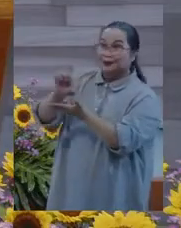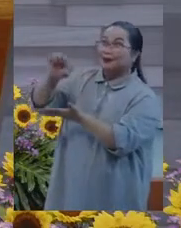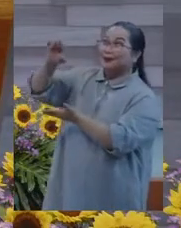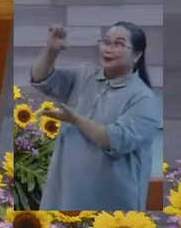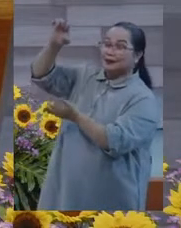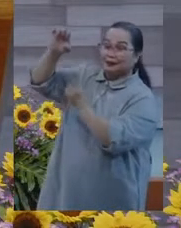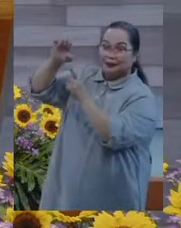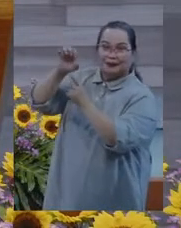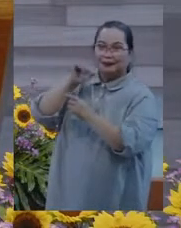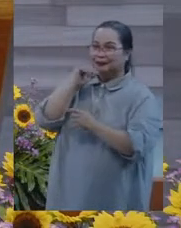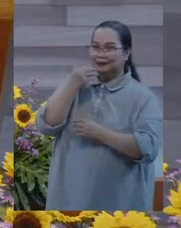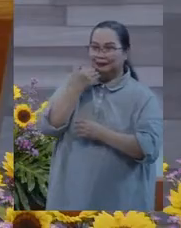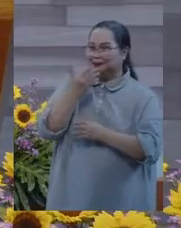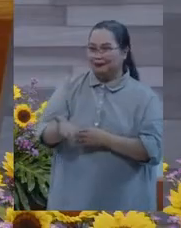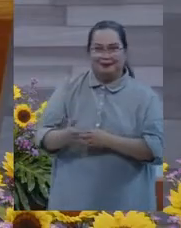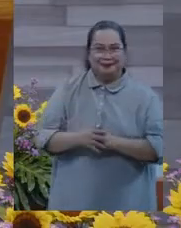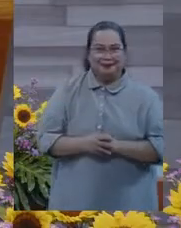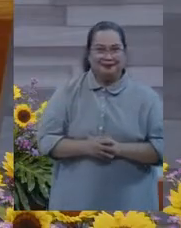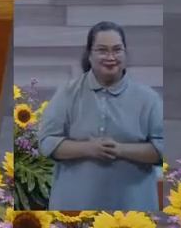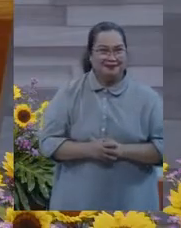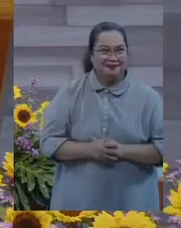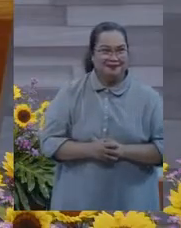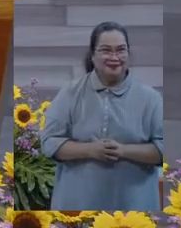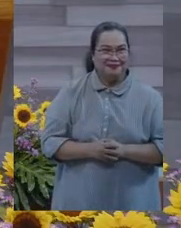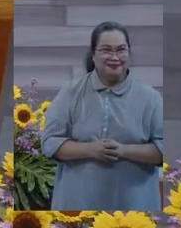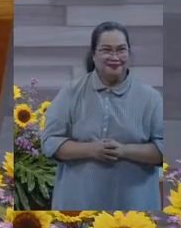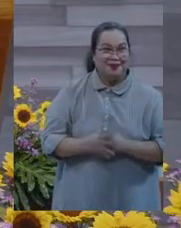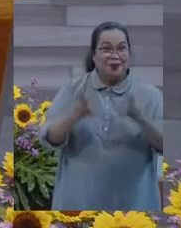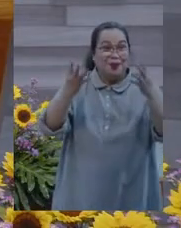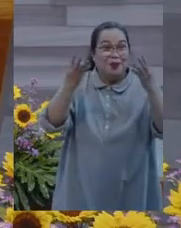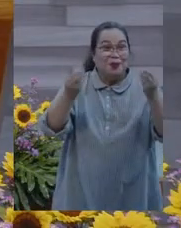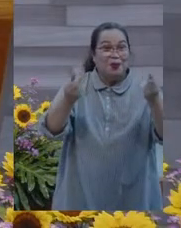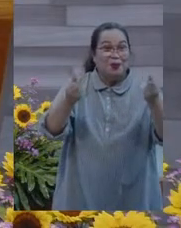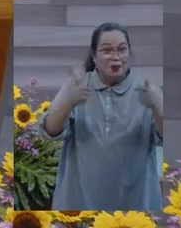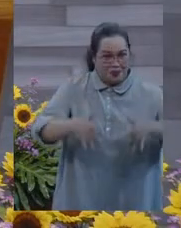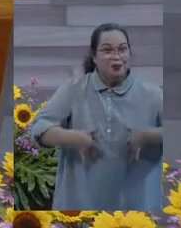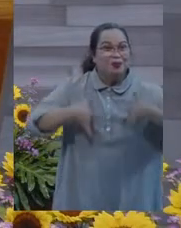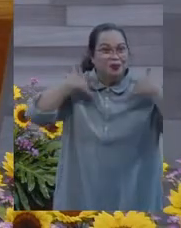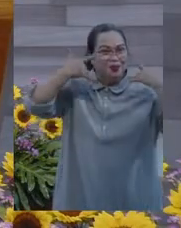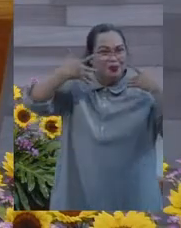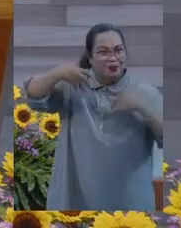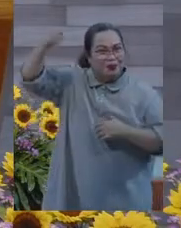was not, or he was no more. For God took him.